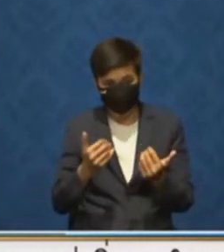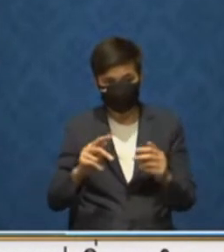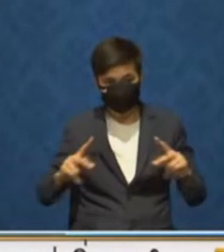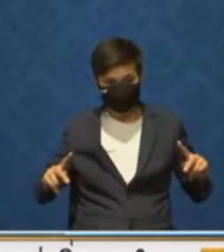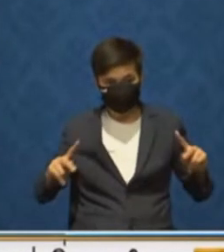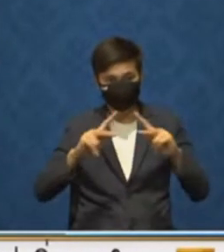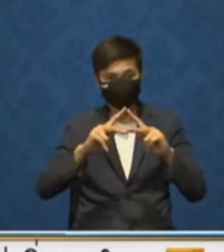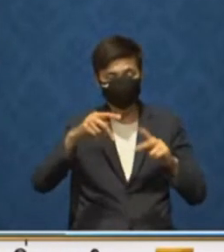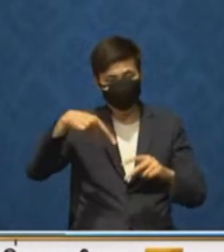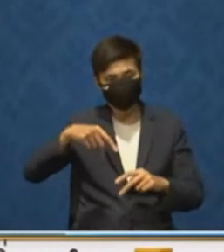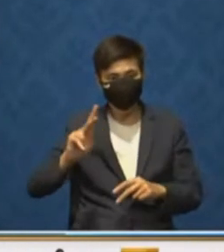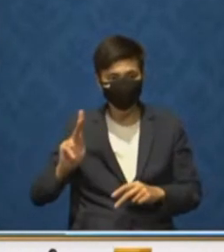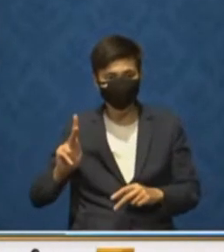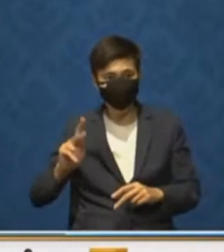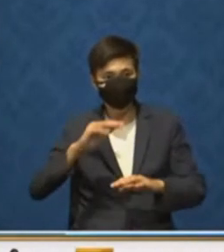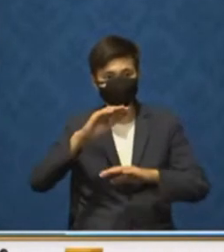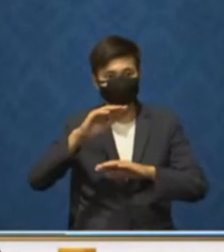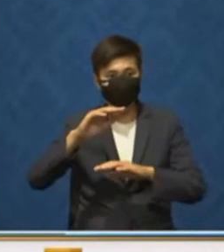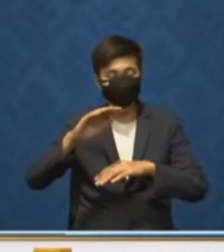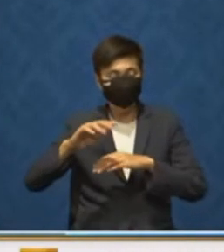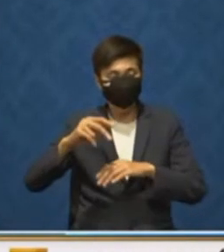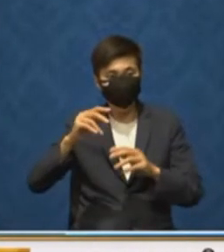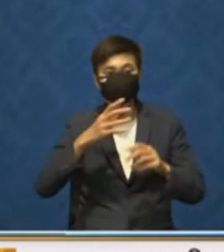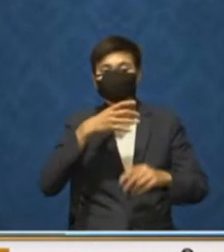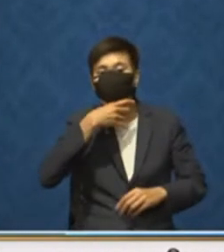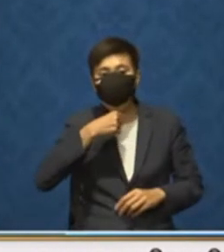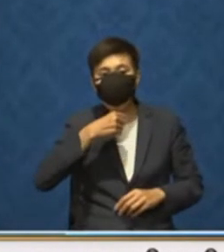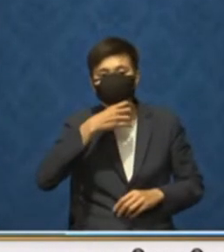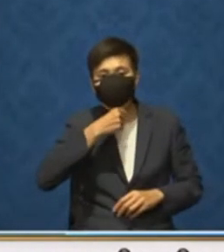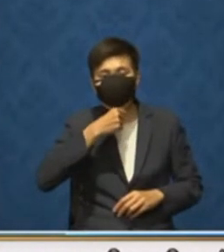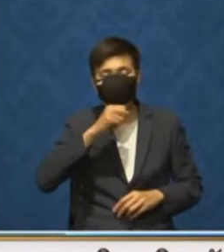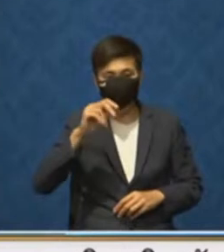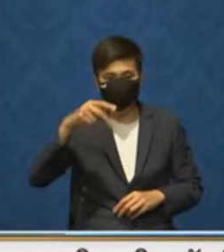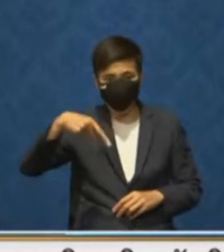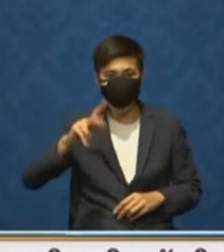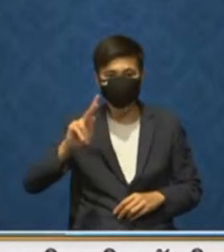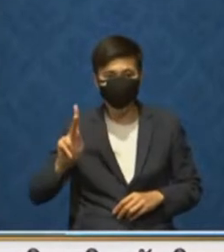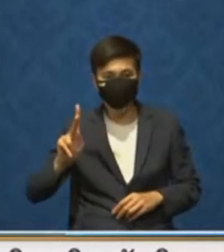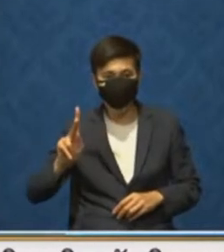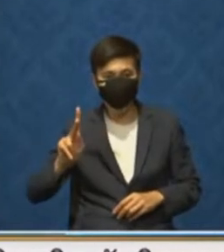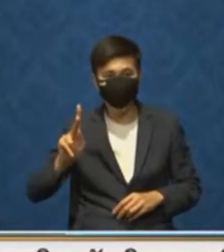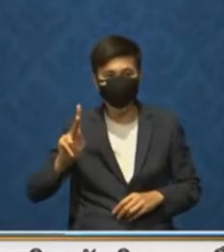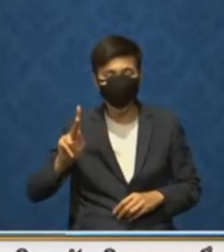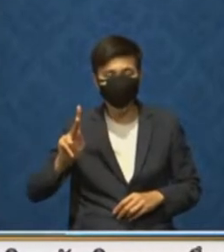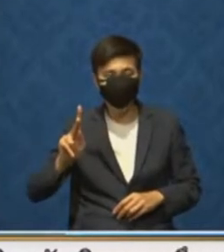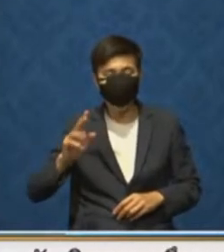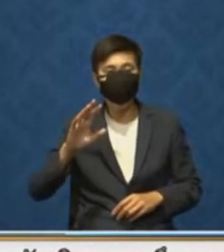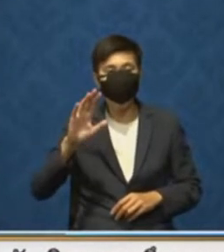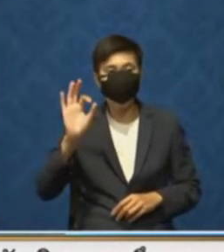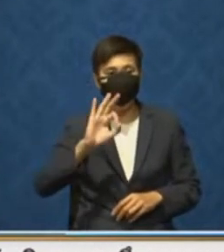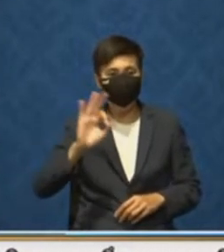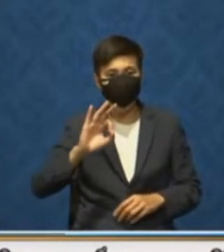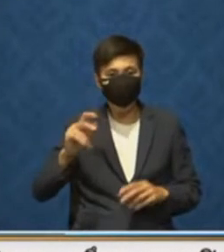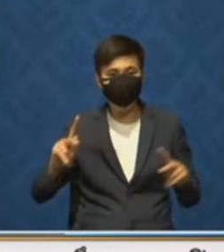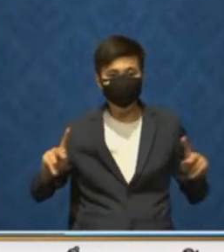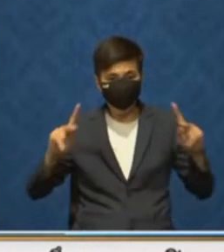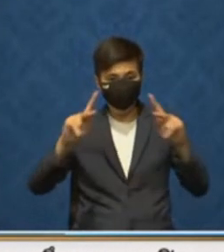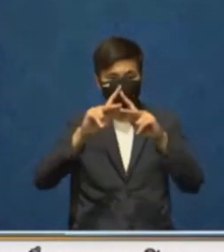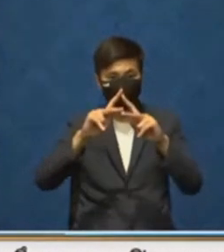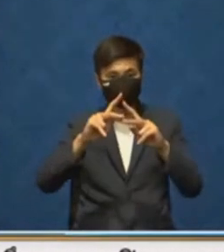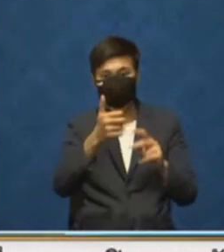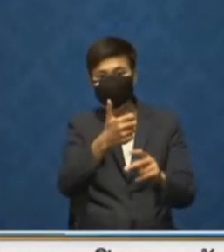กระทรวงฯกระทรวงพัฒนาสังคมดีสีส้มนะครับหน้ากระทรวงอื่นๆอ้ะกระทรวงพัฒนาสังคม